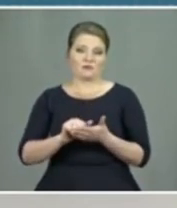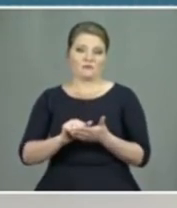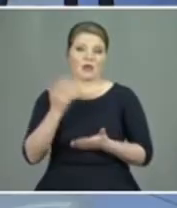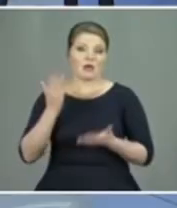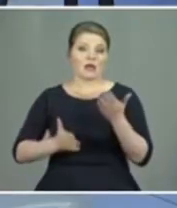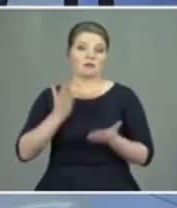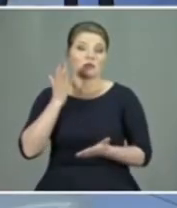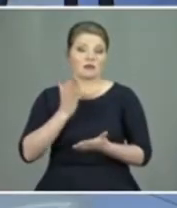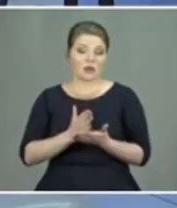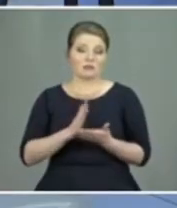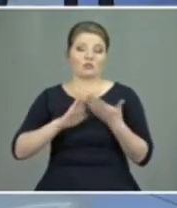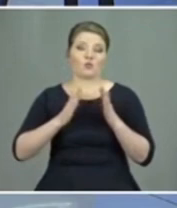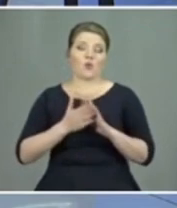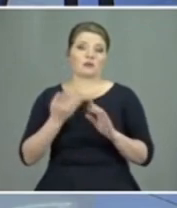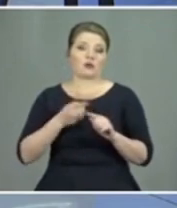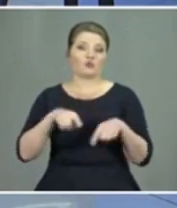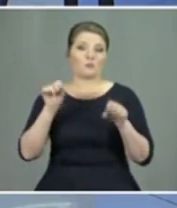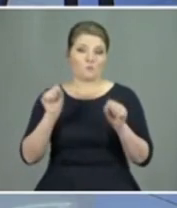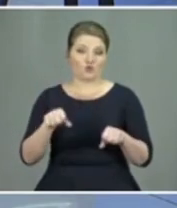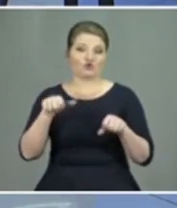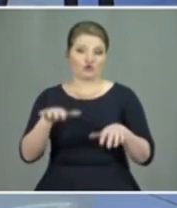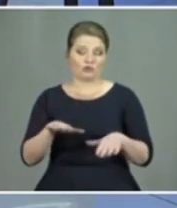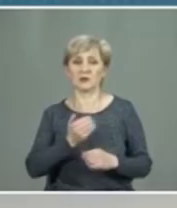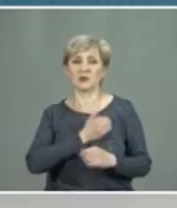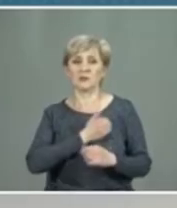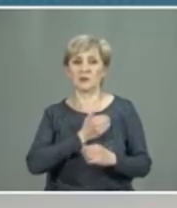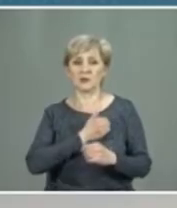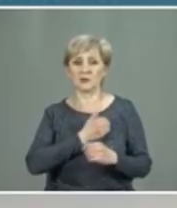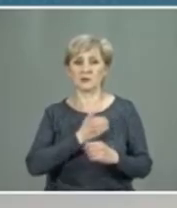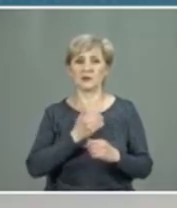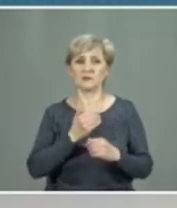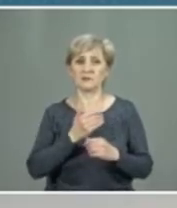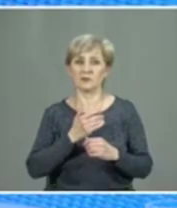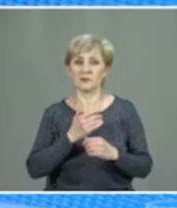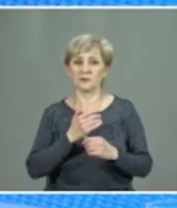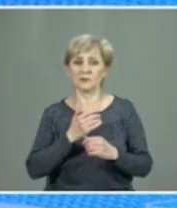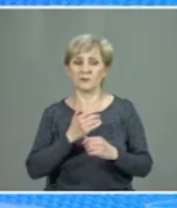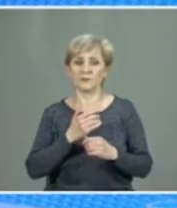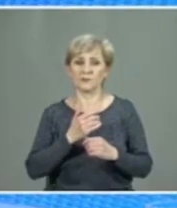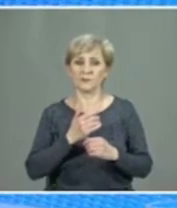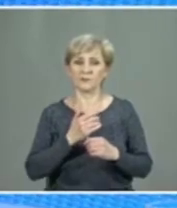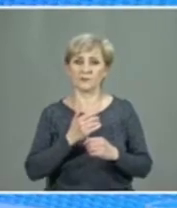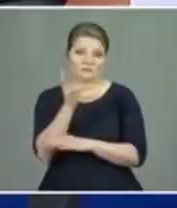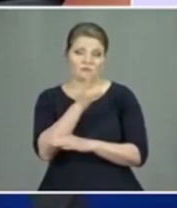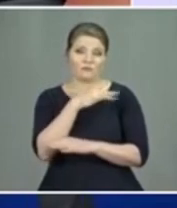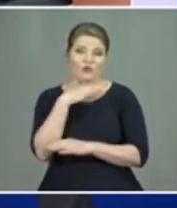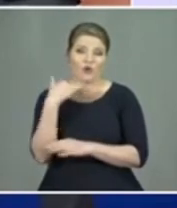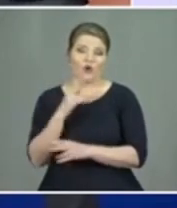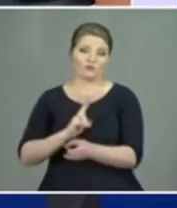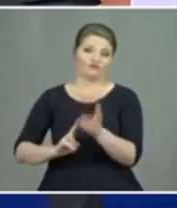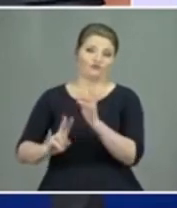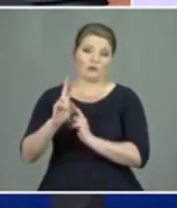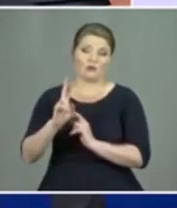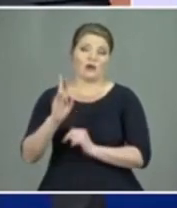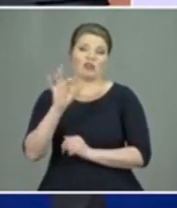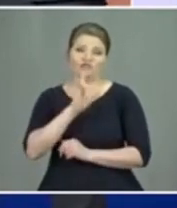есть ситуация, которую можно решить, ее надо обязательно решить. Большая часть обращений носили локальный характер. Нижегородцы